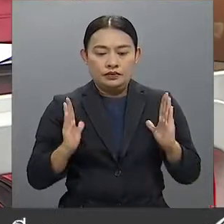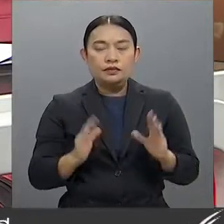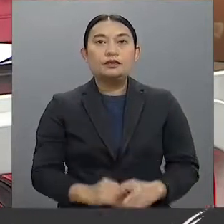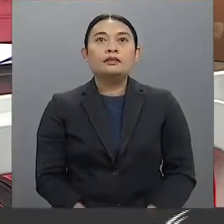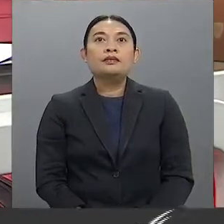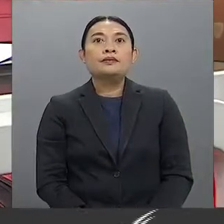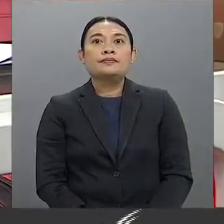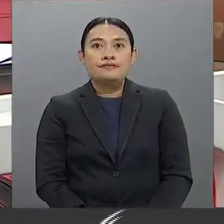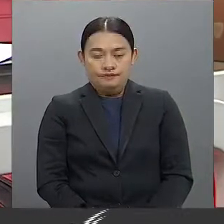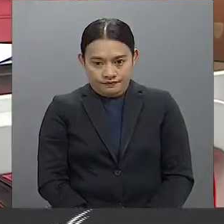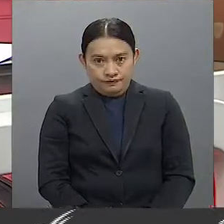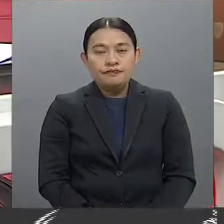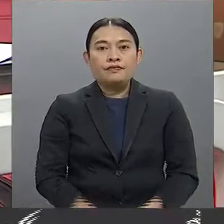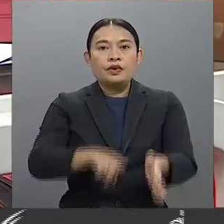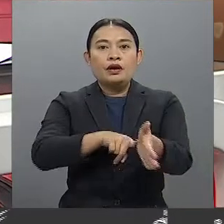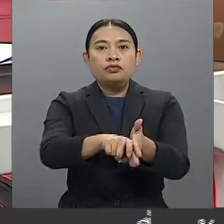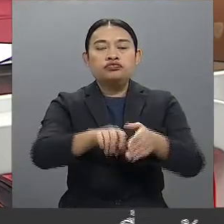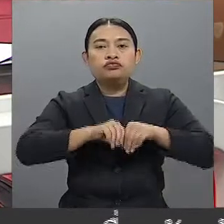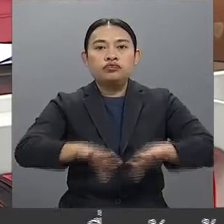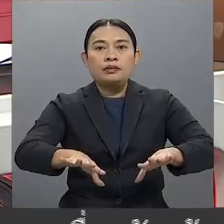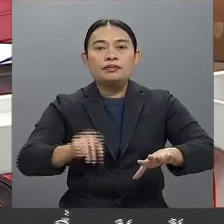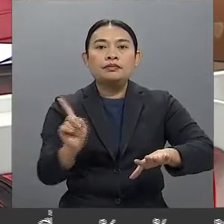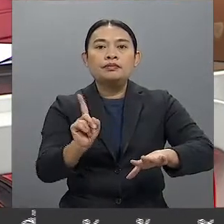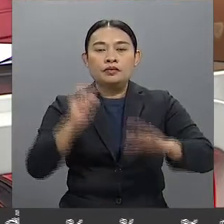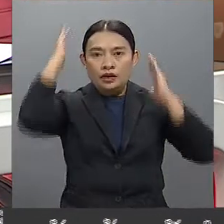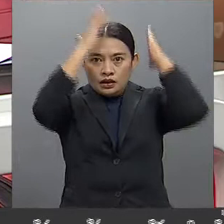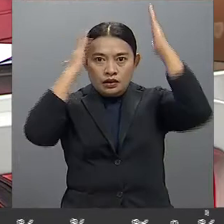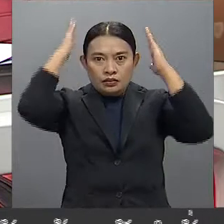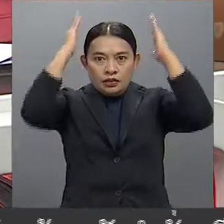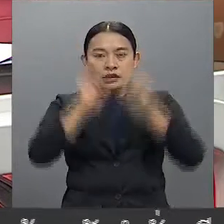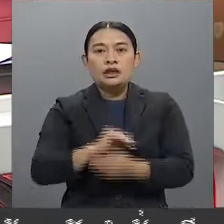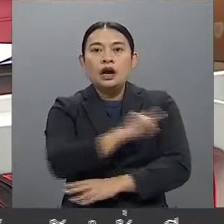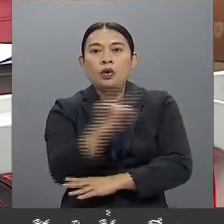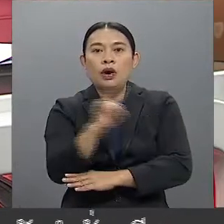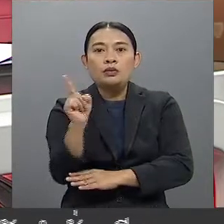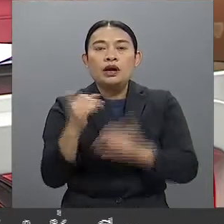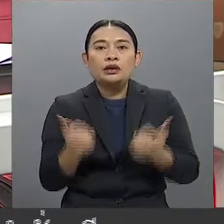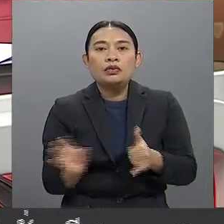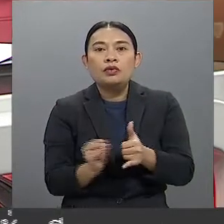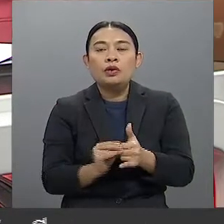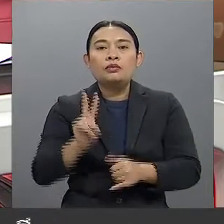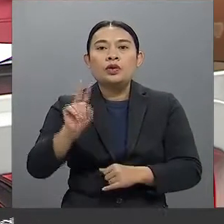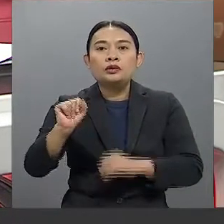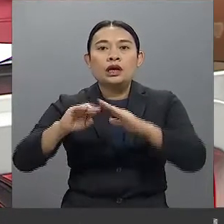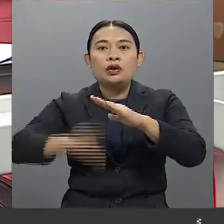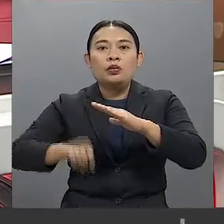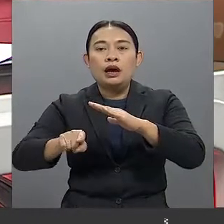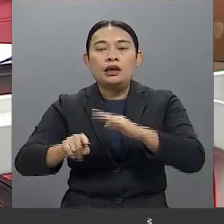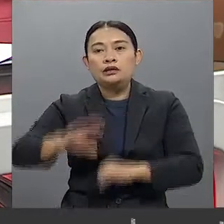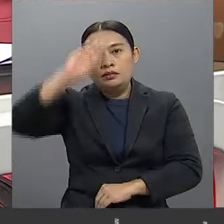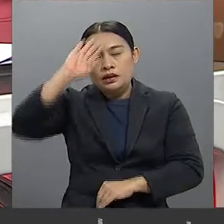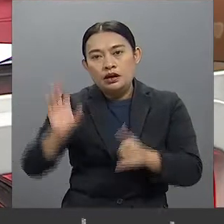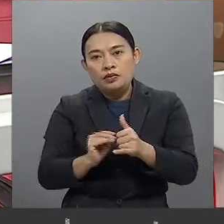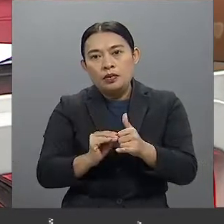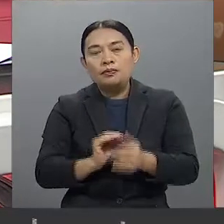การระบาดของ COVID-19 ในประเทศมาเลเซีที่เพิมขึนรายวนตอนนี้ยอดผู้ป่วยเกืบ 2 แสนคนแล้วนะคะเรองนี้กทำให้ทางด่านพรมแดนสะเดา